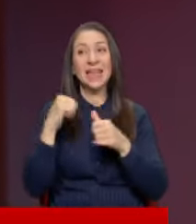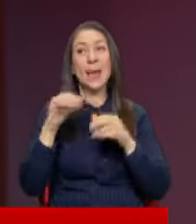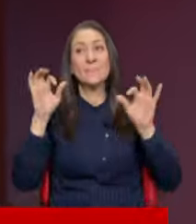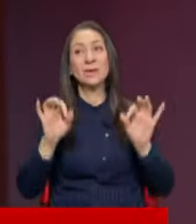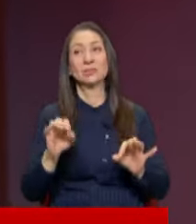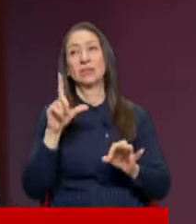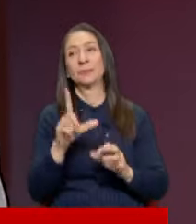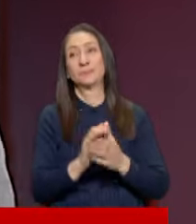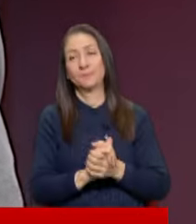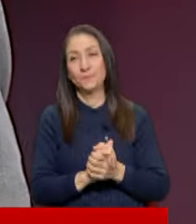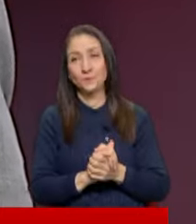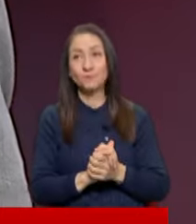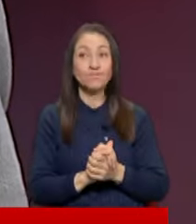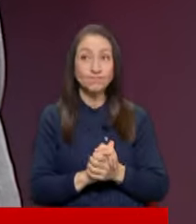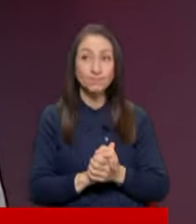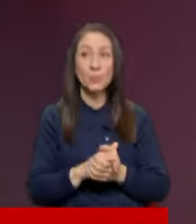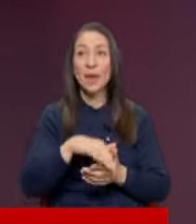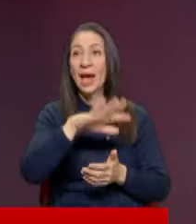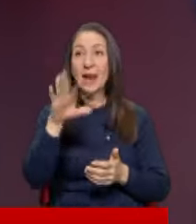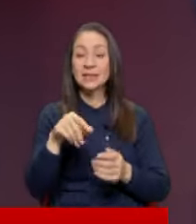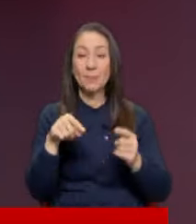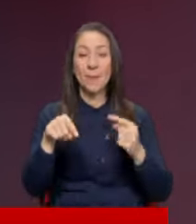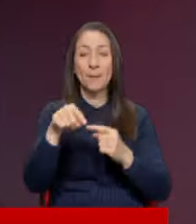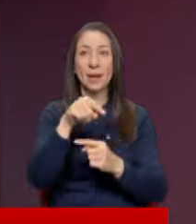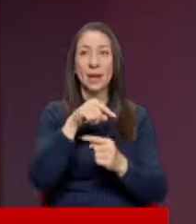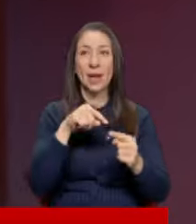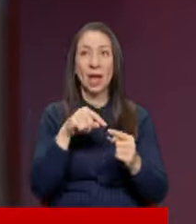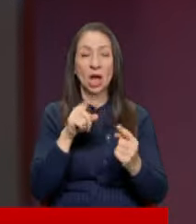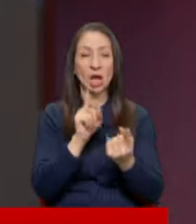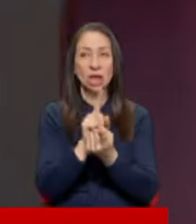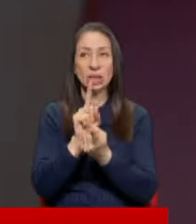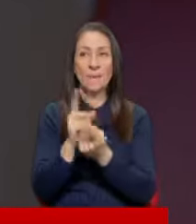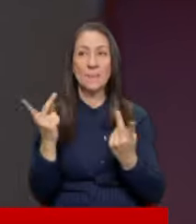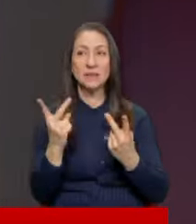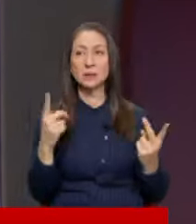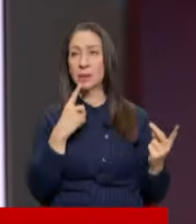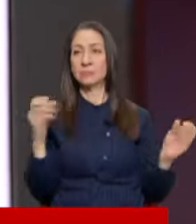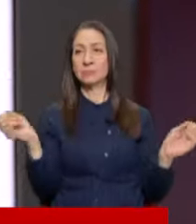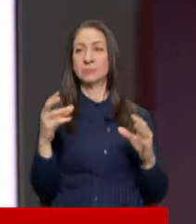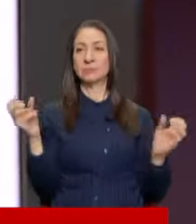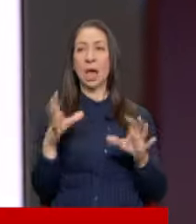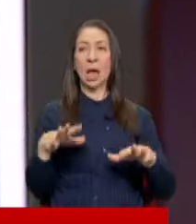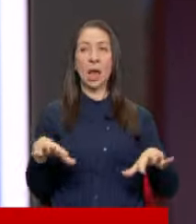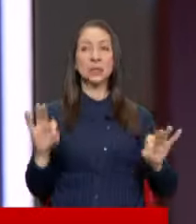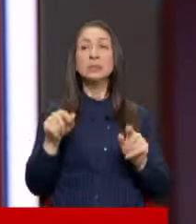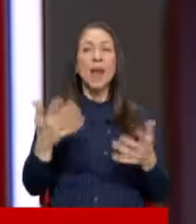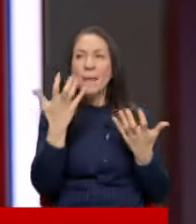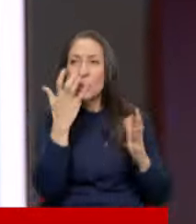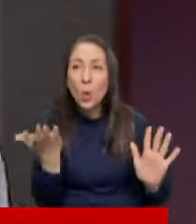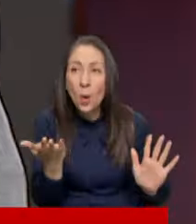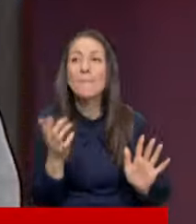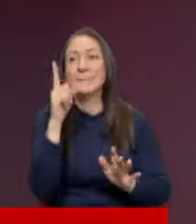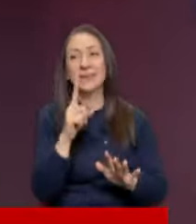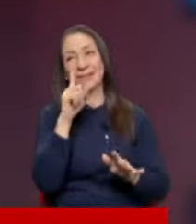başlatılmalı dedi Yani herkes birbirine karşılıklı mes lı gönderdi şimdi ne bekleniyor